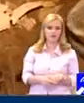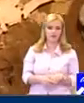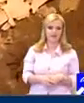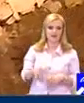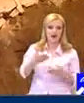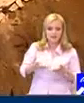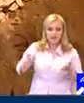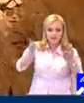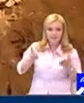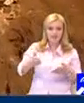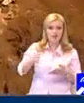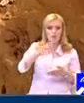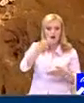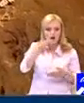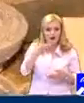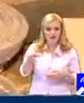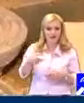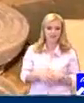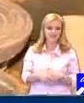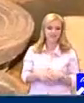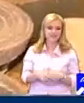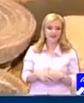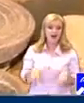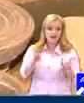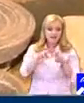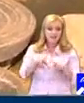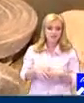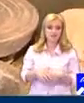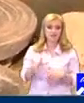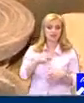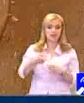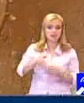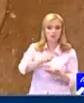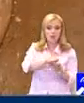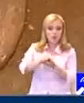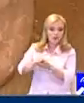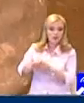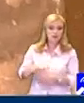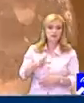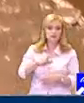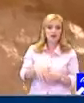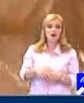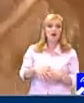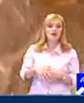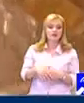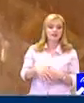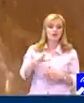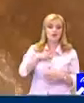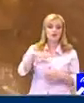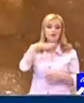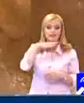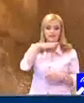dell'altro materiale organico. Pensiamo ai cibi. Dar analizele au scos la iveală că în mormânt fusese pusă carne de iepure, pui și